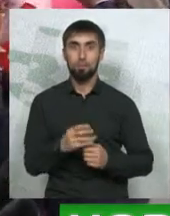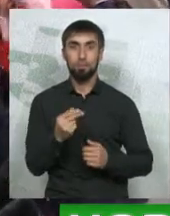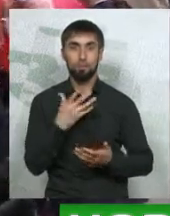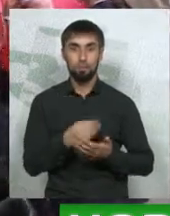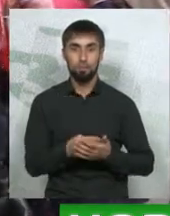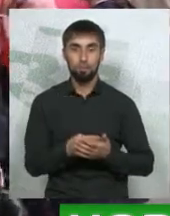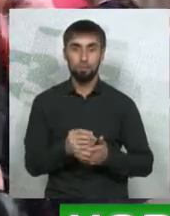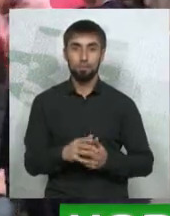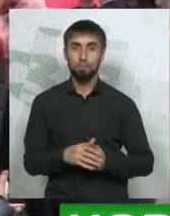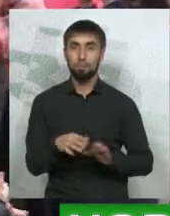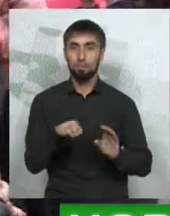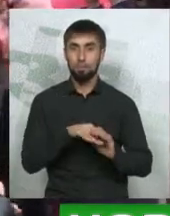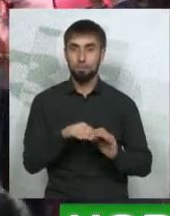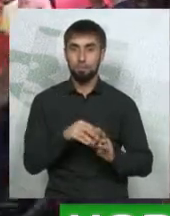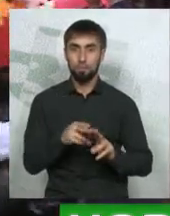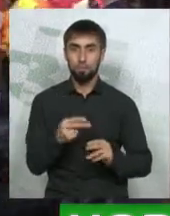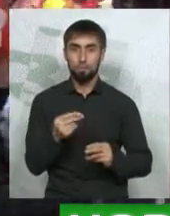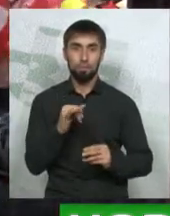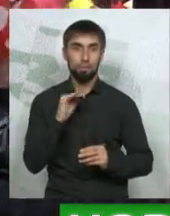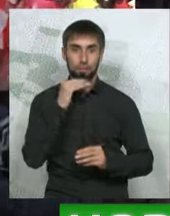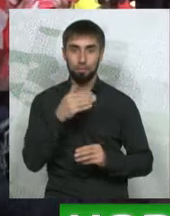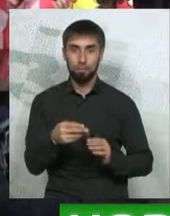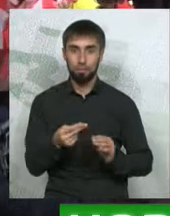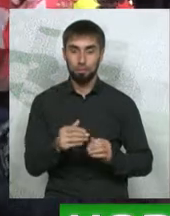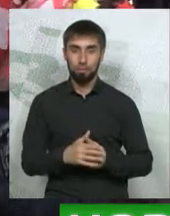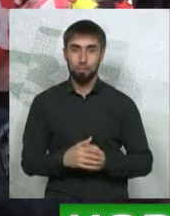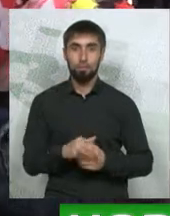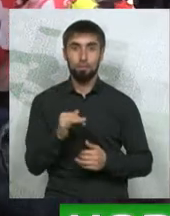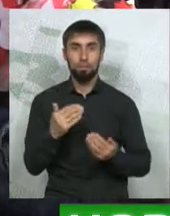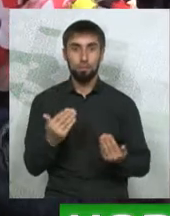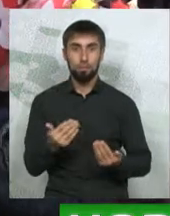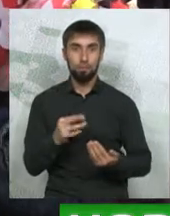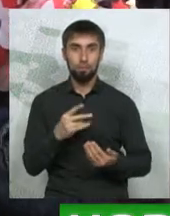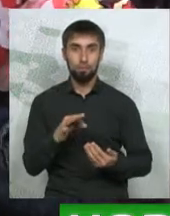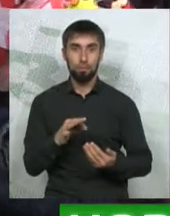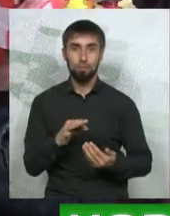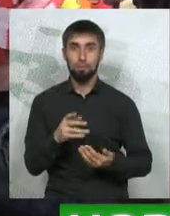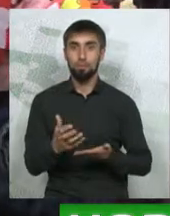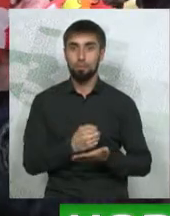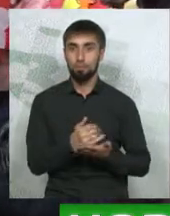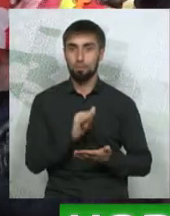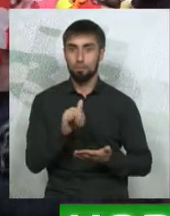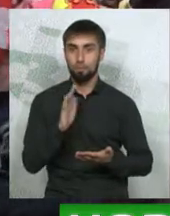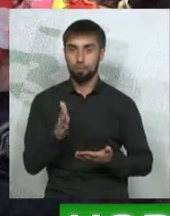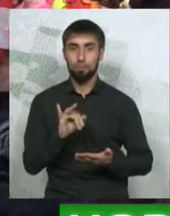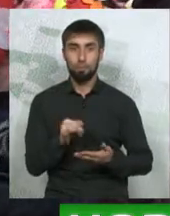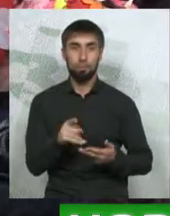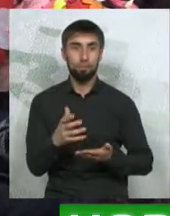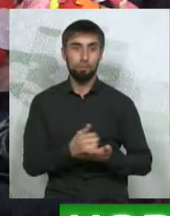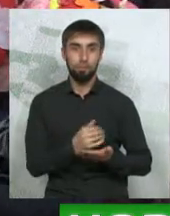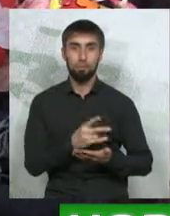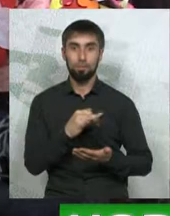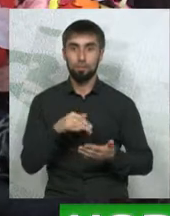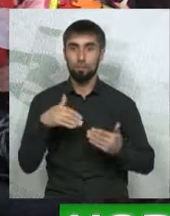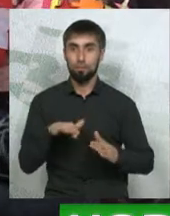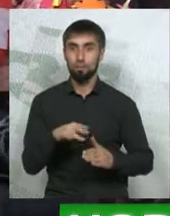свои, откладывать эти деньги, экономить эти деньги. И сегодня, конечно, там выручка у них будет. И эту выручку они